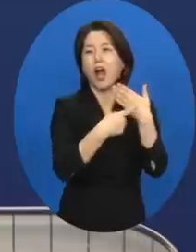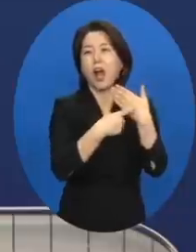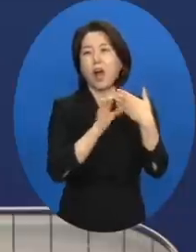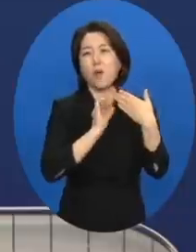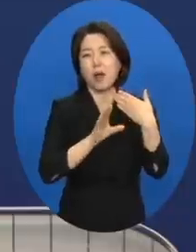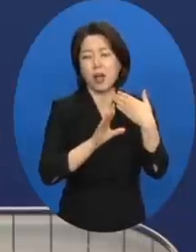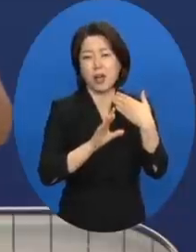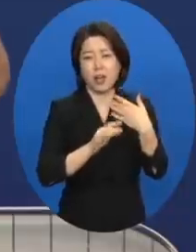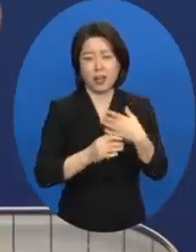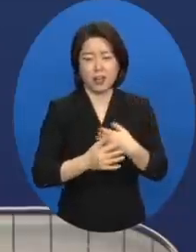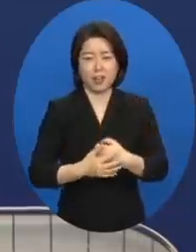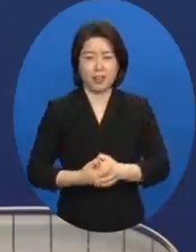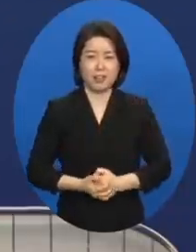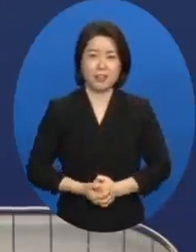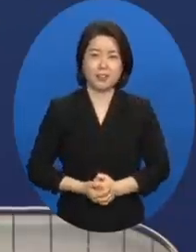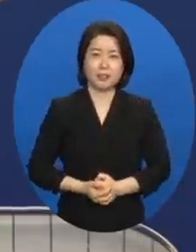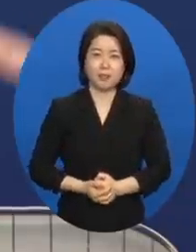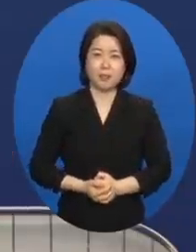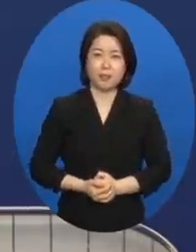그래서